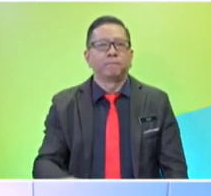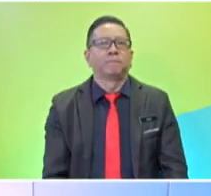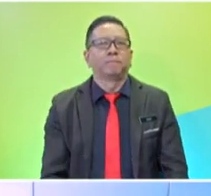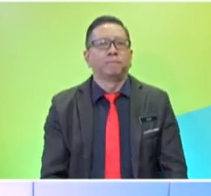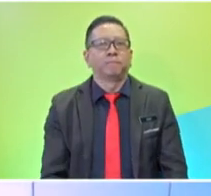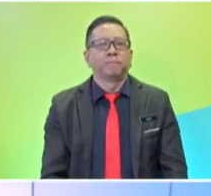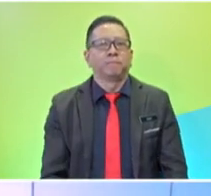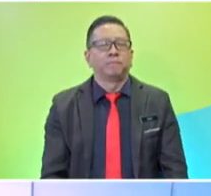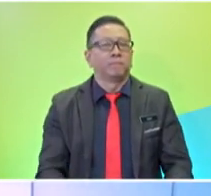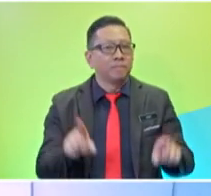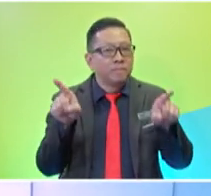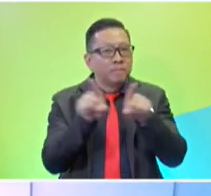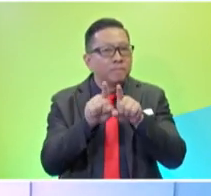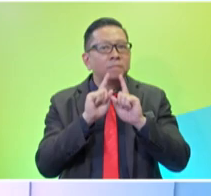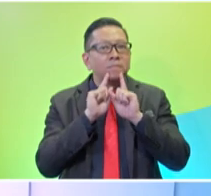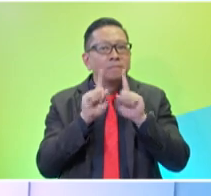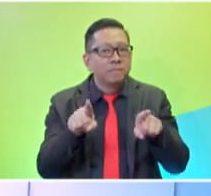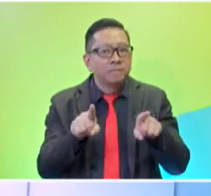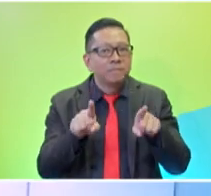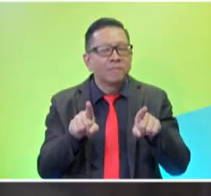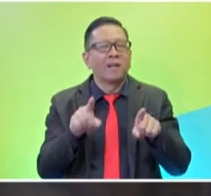sama tak dengan jawaban